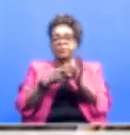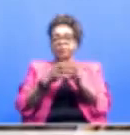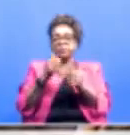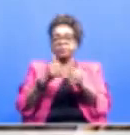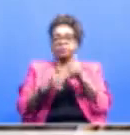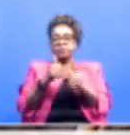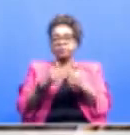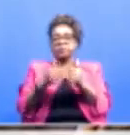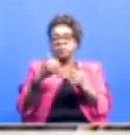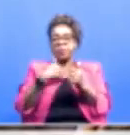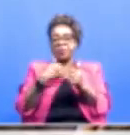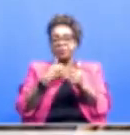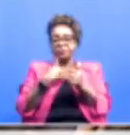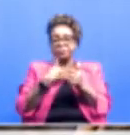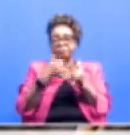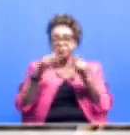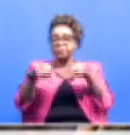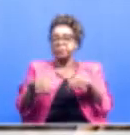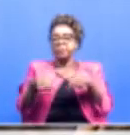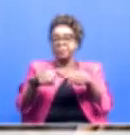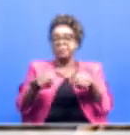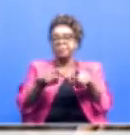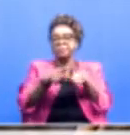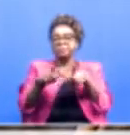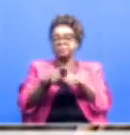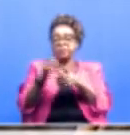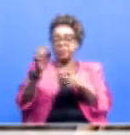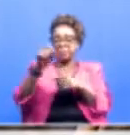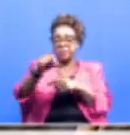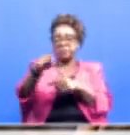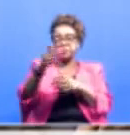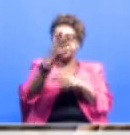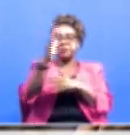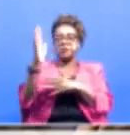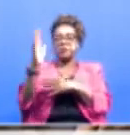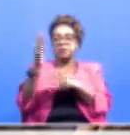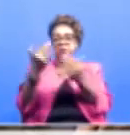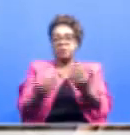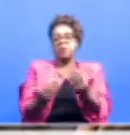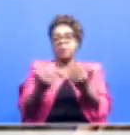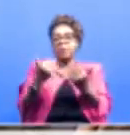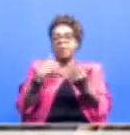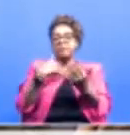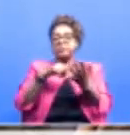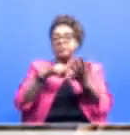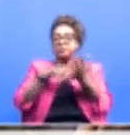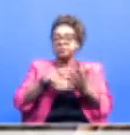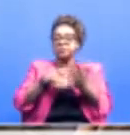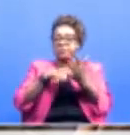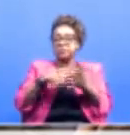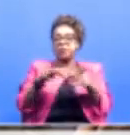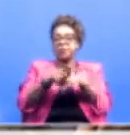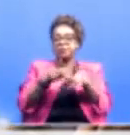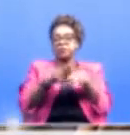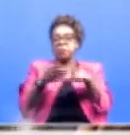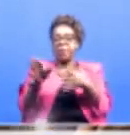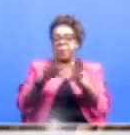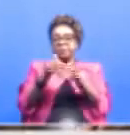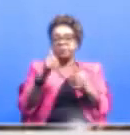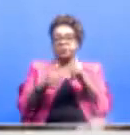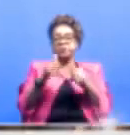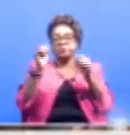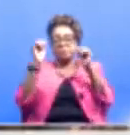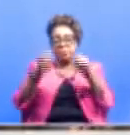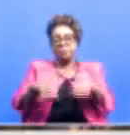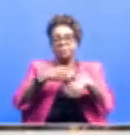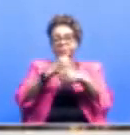dunia inakumbwa nayo leo, na upanzi wa miti unakutiliwa mkazo kama mojawapo ya vitendo ambavyo vinaweza